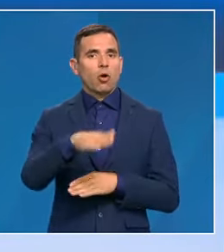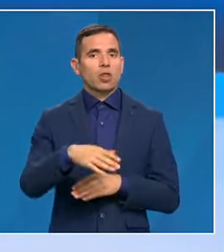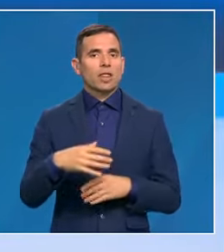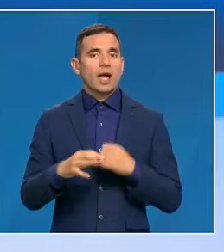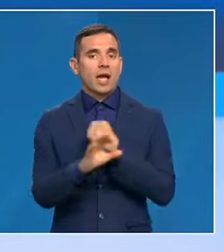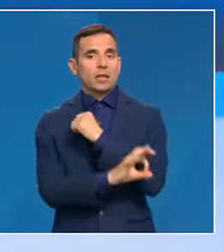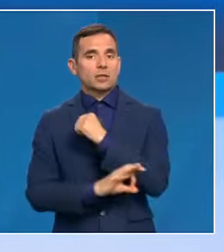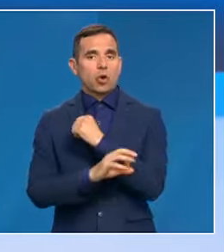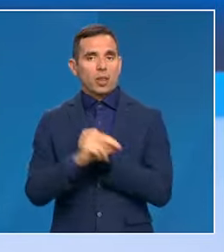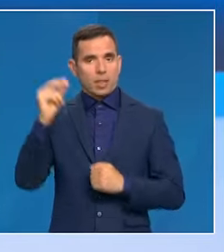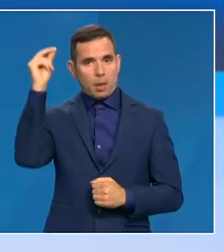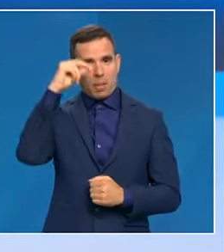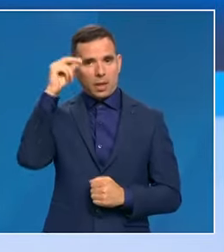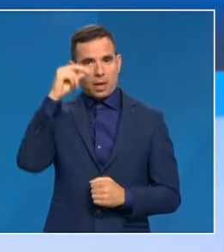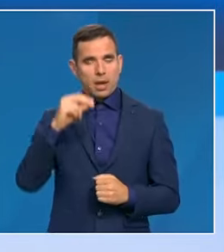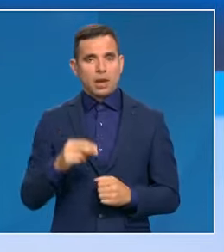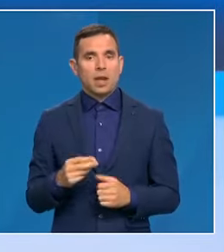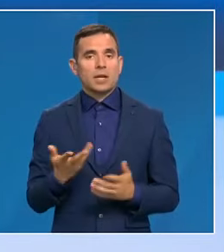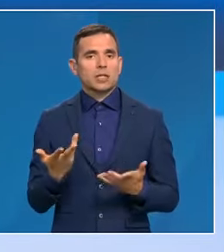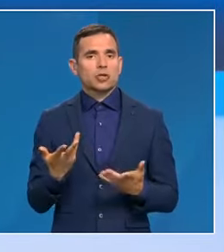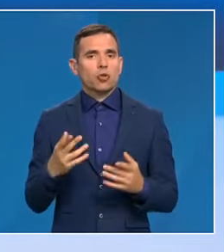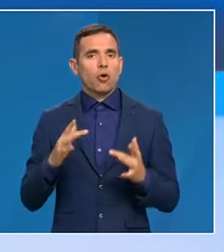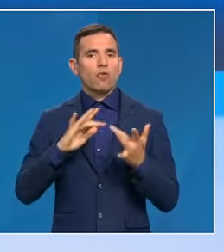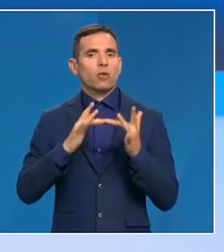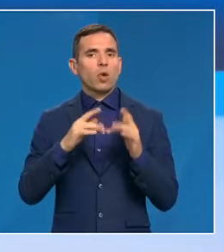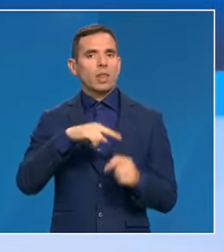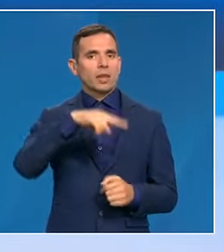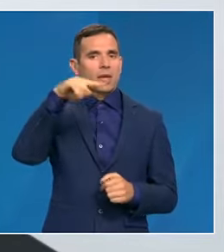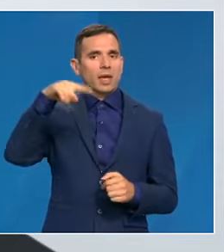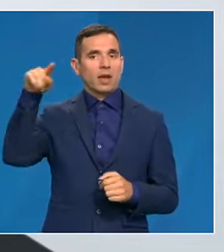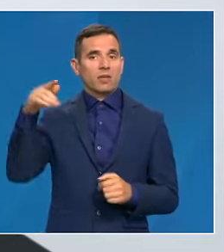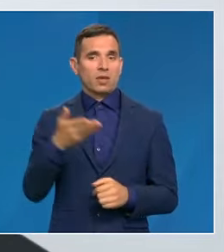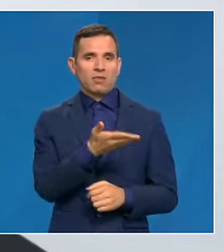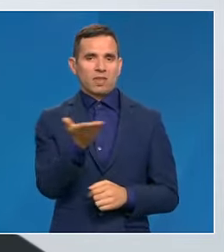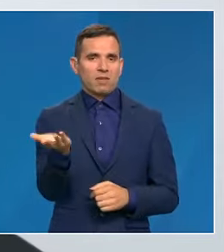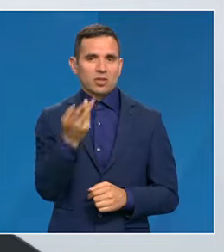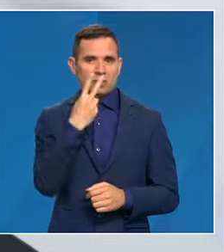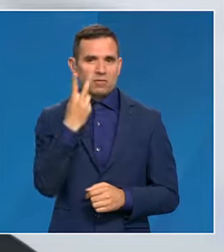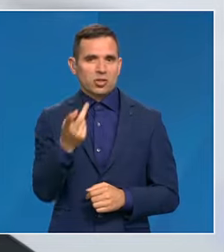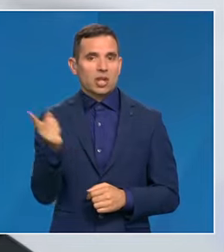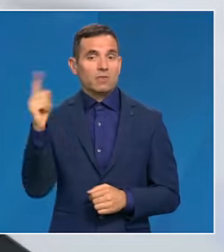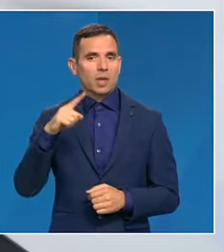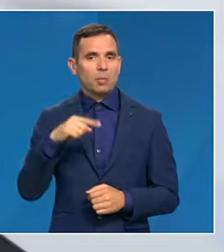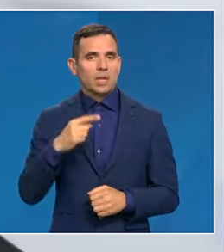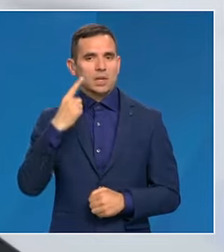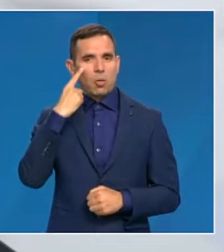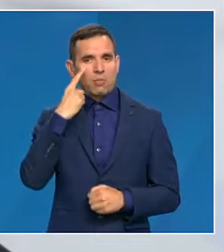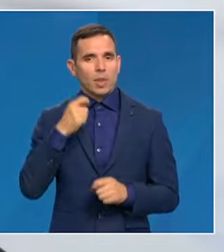повече или по-малко. Защо виртуални графики? Вие сте ги виждали, но всеки път се опитваме